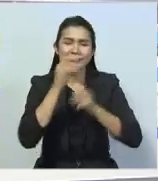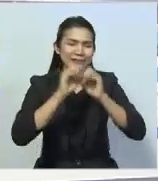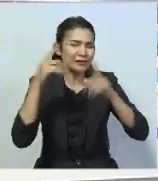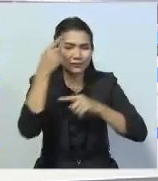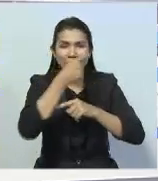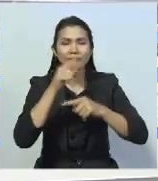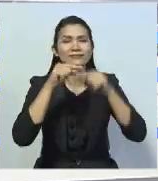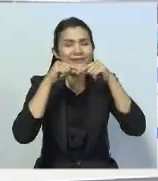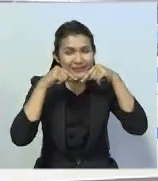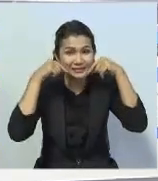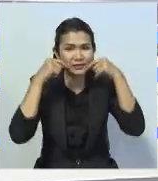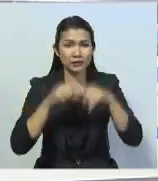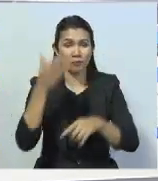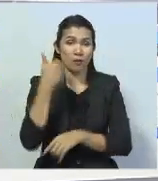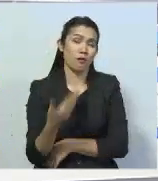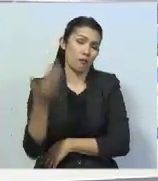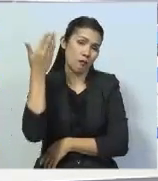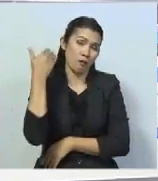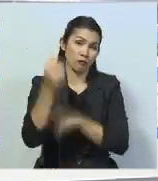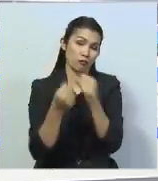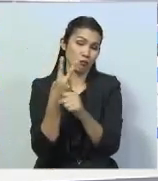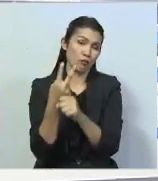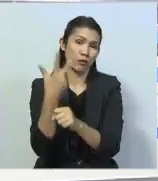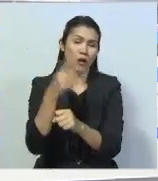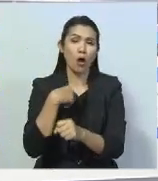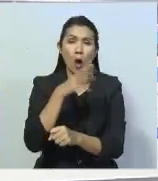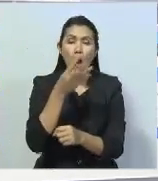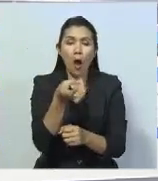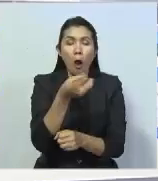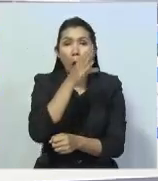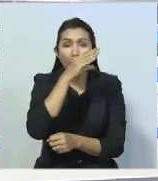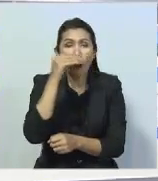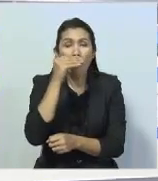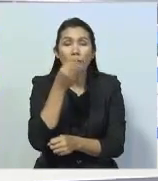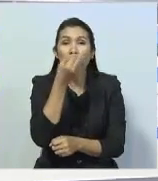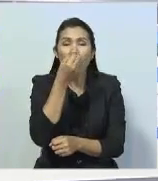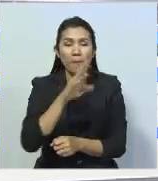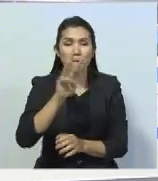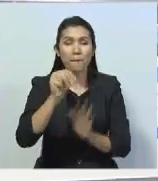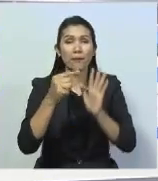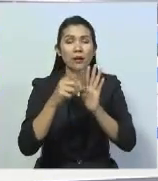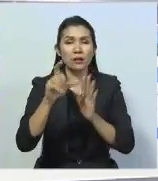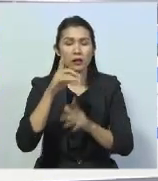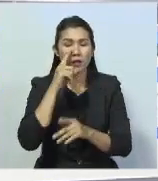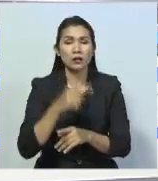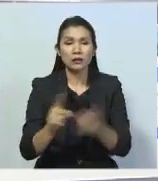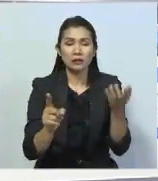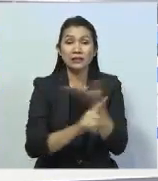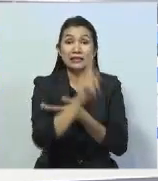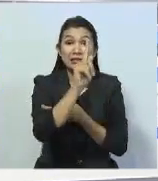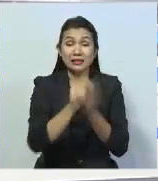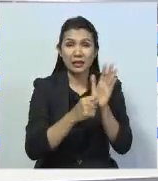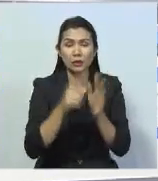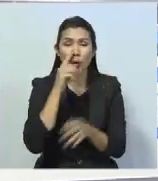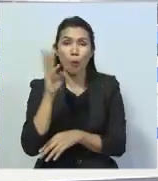กลับไปสัก 2-3 ปีอย่างข้าวเปลือกหอมมะลิเนี่ยนะคะ 1,105 เนี่ยน่าจะสักประมาณตันละ 6-7,000 บาทบ